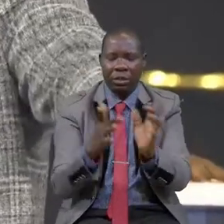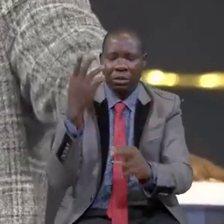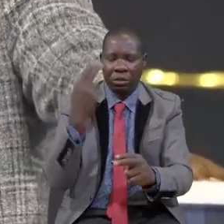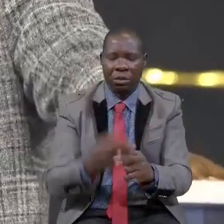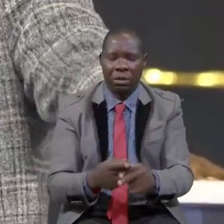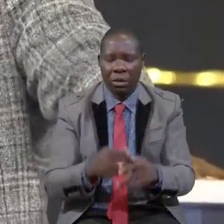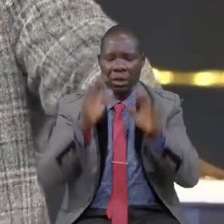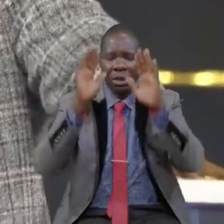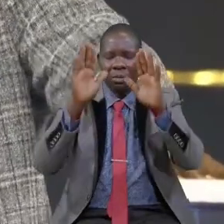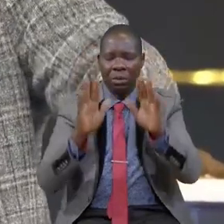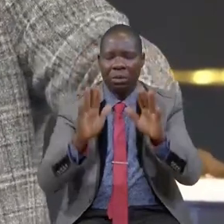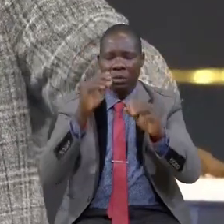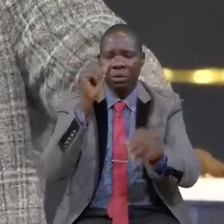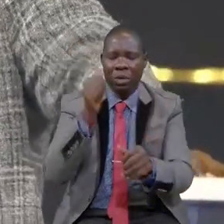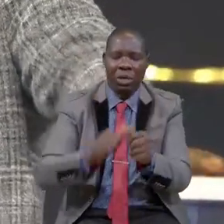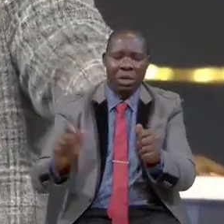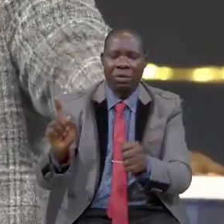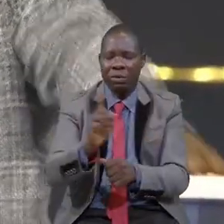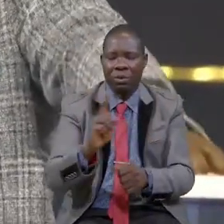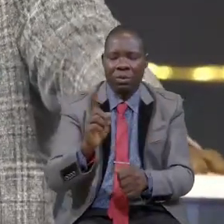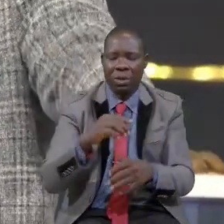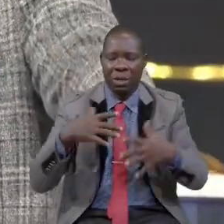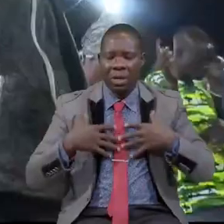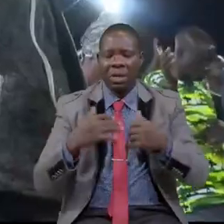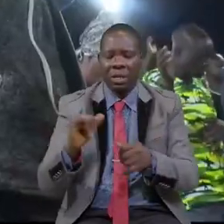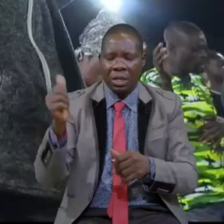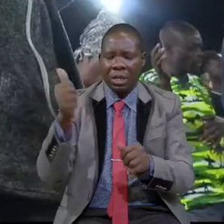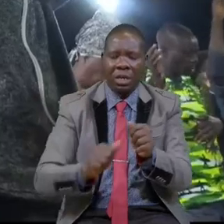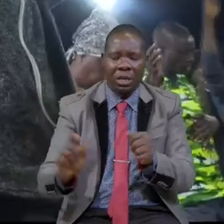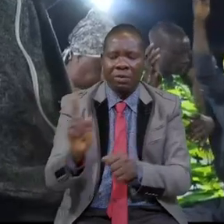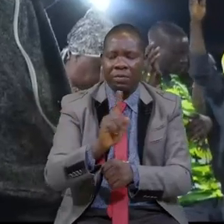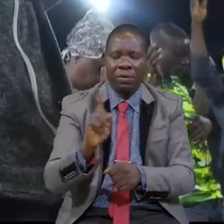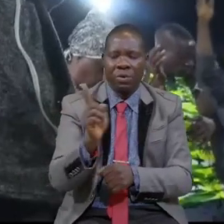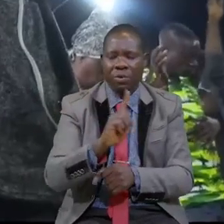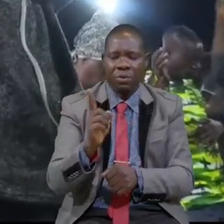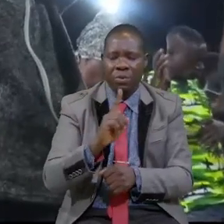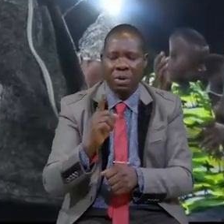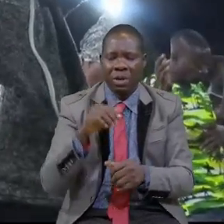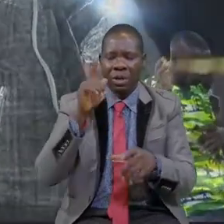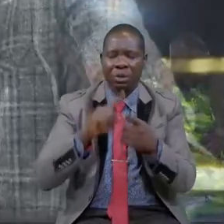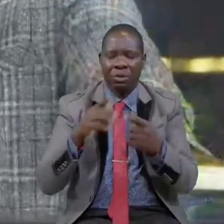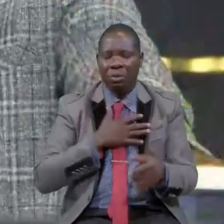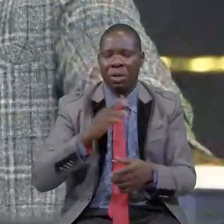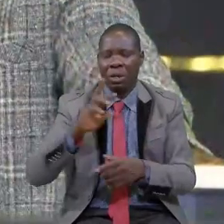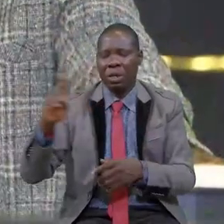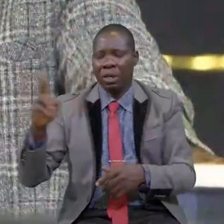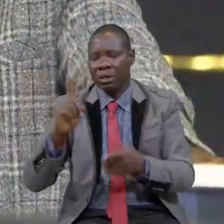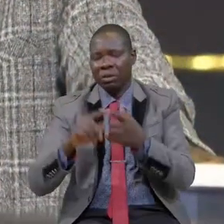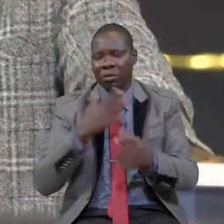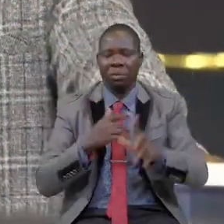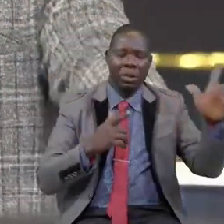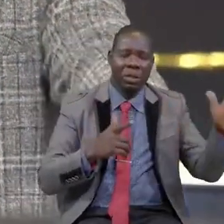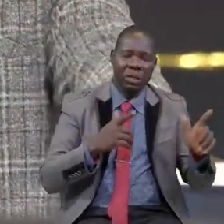Miracle partout. Guérison partout. À ma droite, à ma